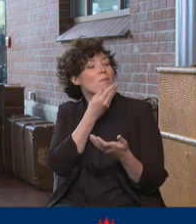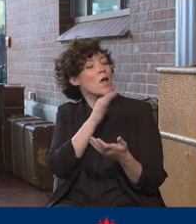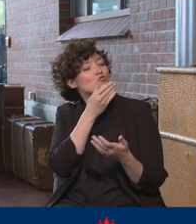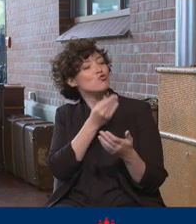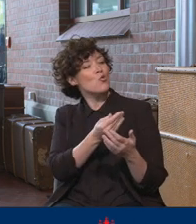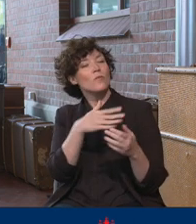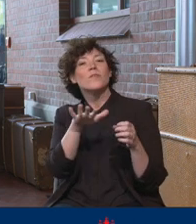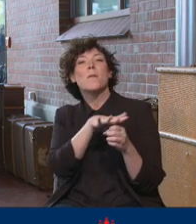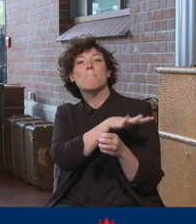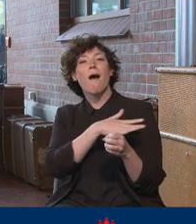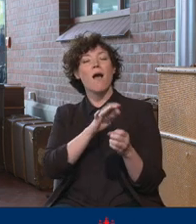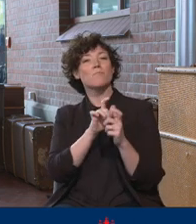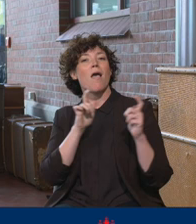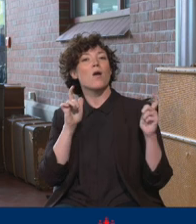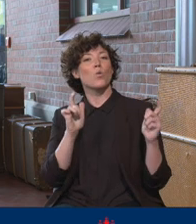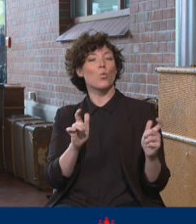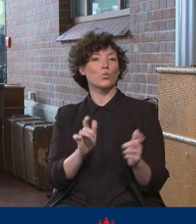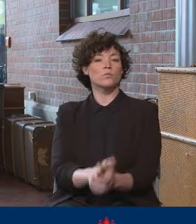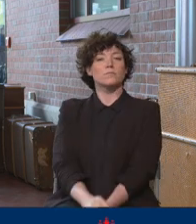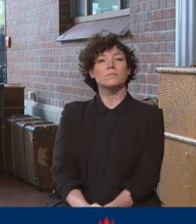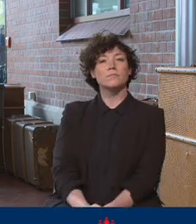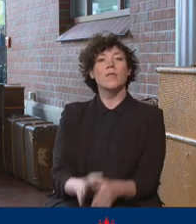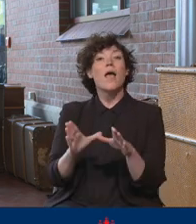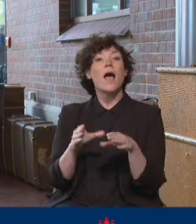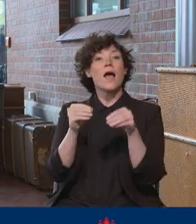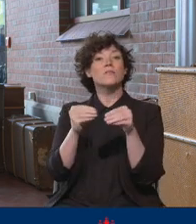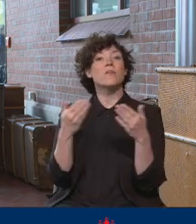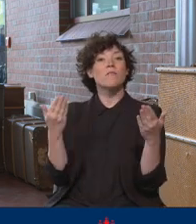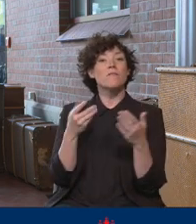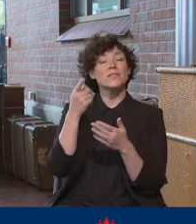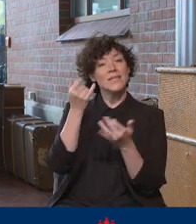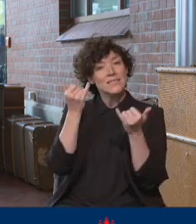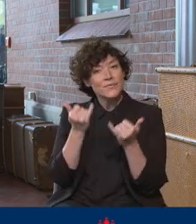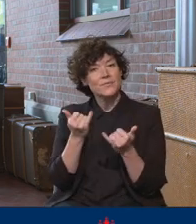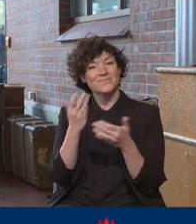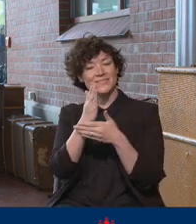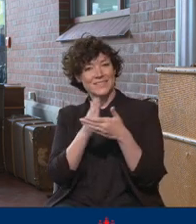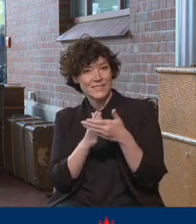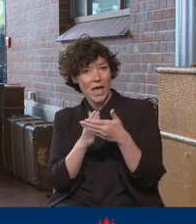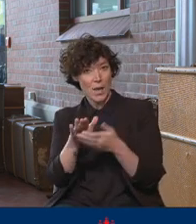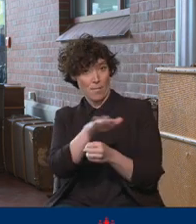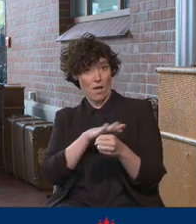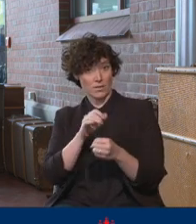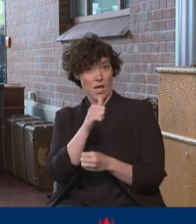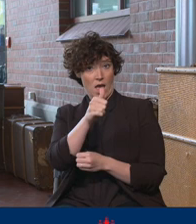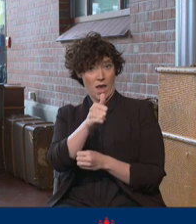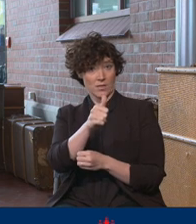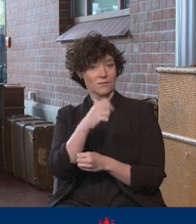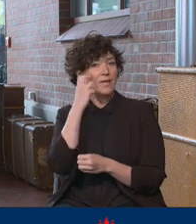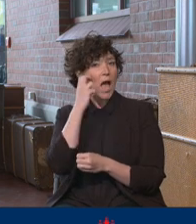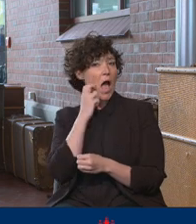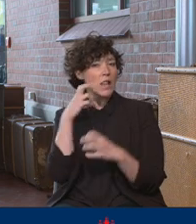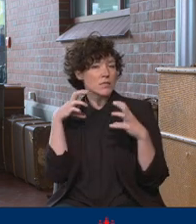ja anfangen möchten wir metallbereich 1 rothenburgsort alte dichte neu gedacht man sieht hier schon im ersten